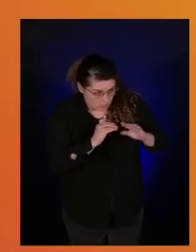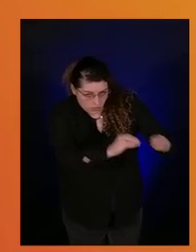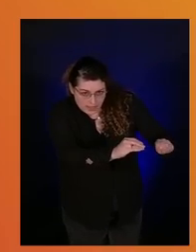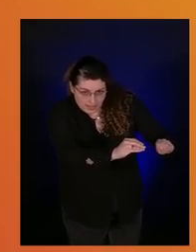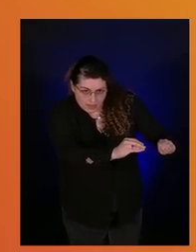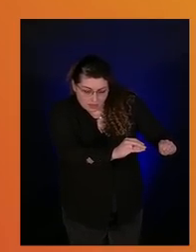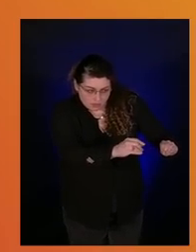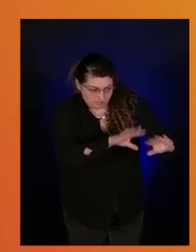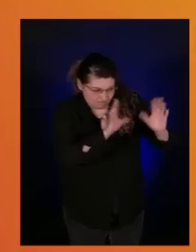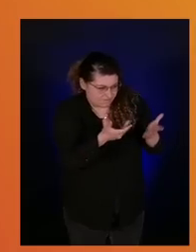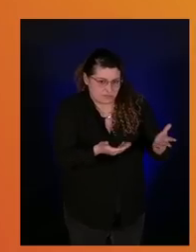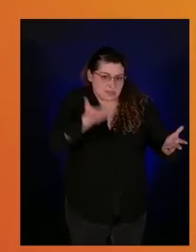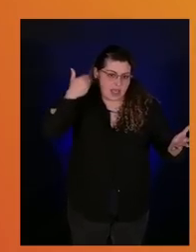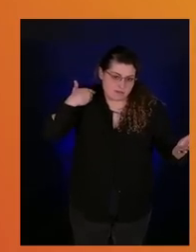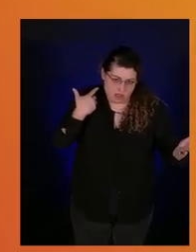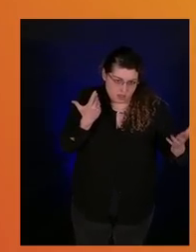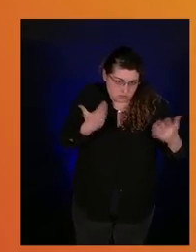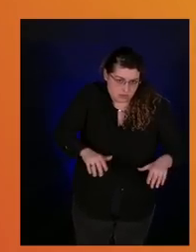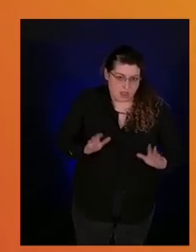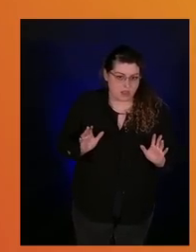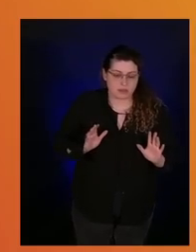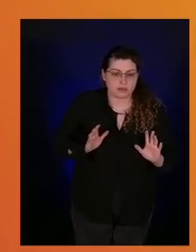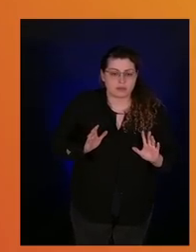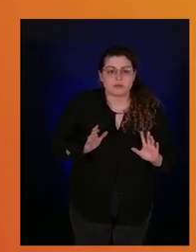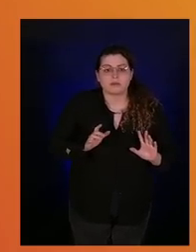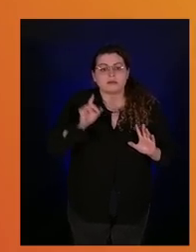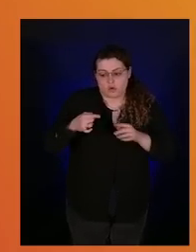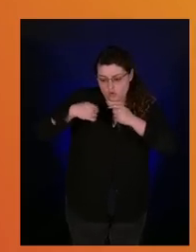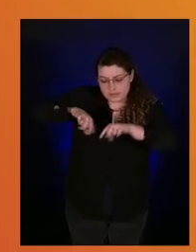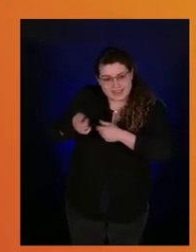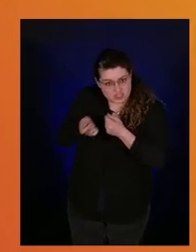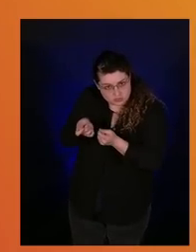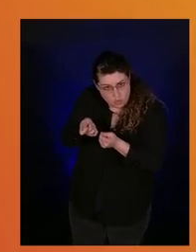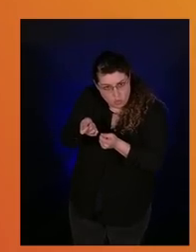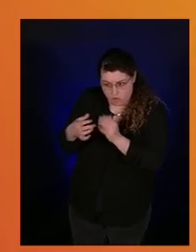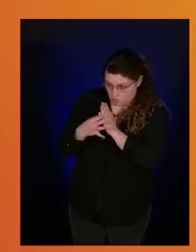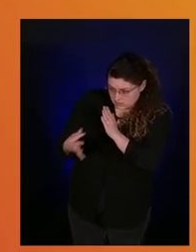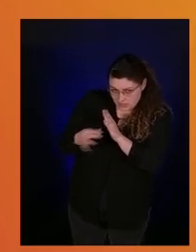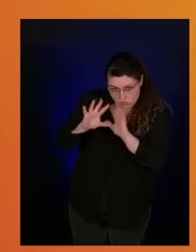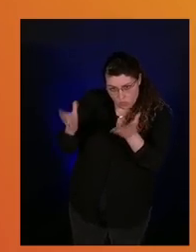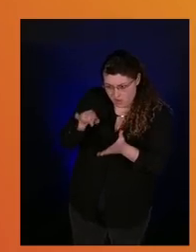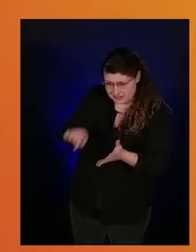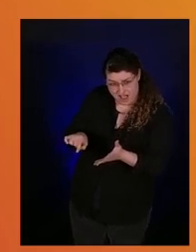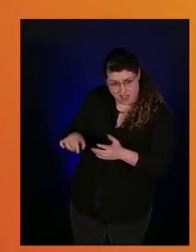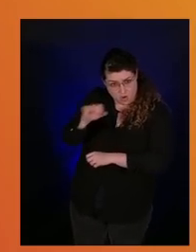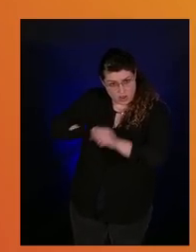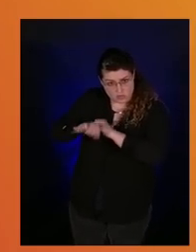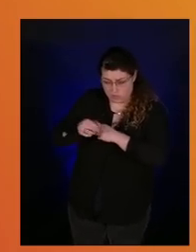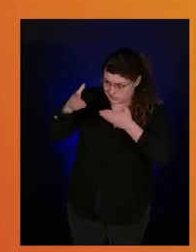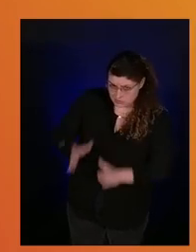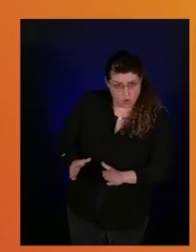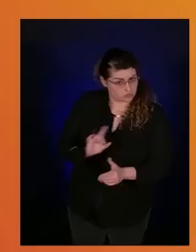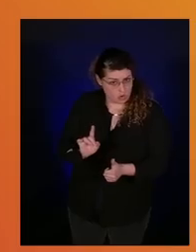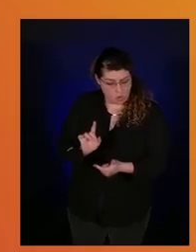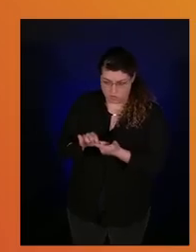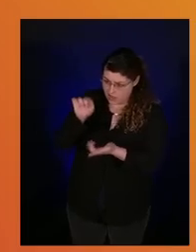est derrière nous. Il est essentiel de préciser que le comité de gestion de la cotisation n'est ni un organe décisionnel, ni un